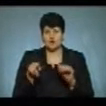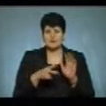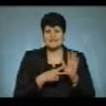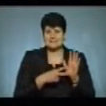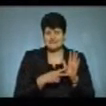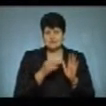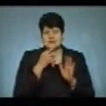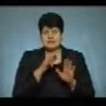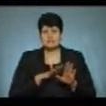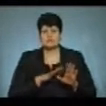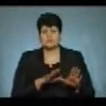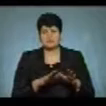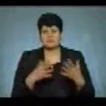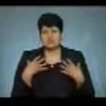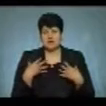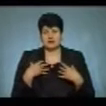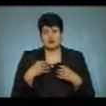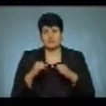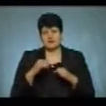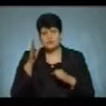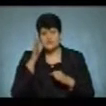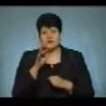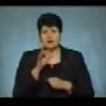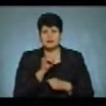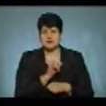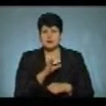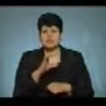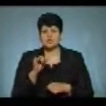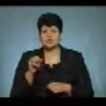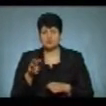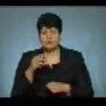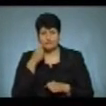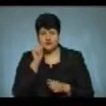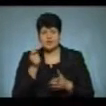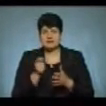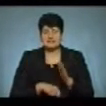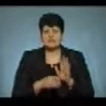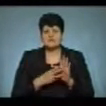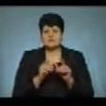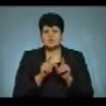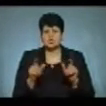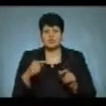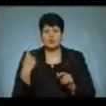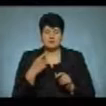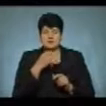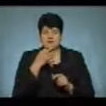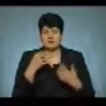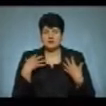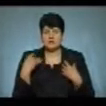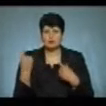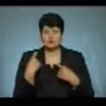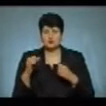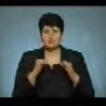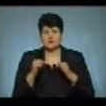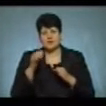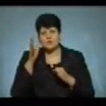повідомила заступник начальника міського управління освіти і науки Ірина Сум. Вчора на карантин закрили 8 шкіл області, повідомила начальник обласного управління